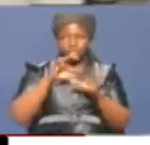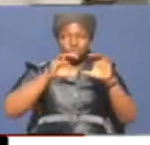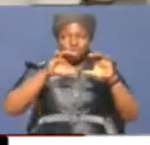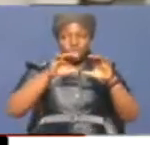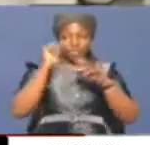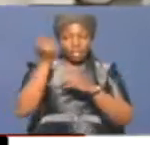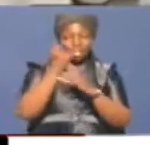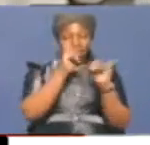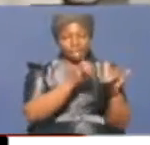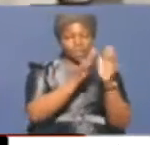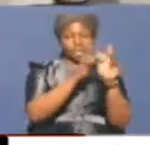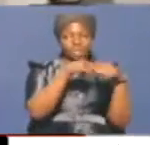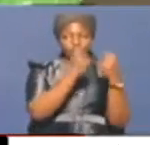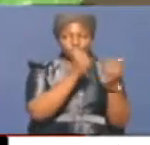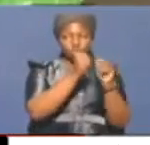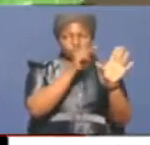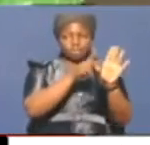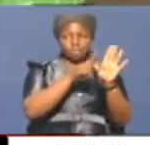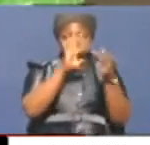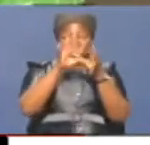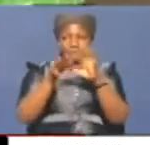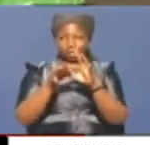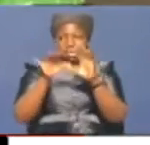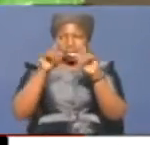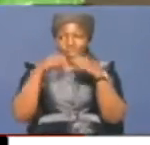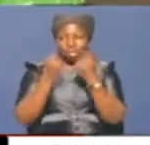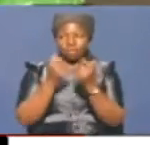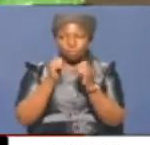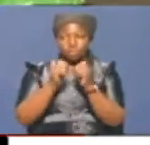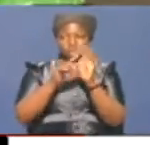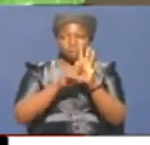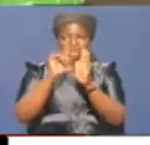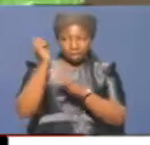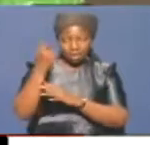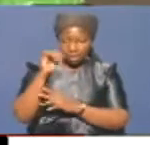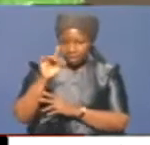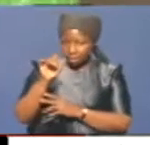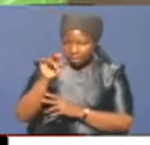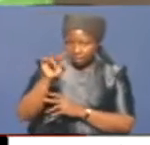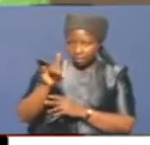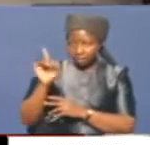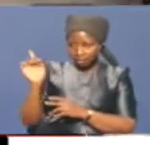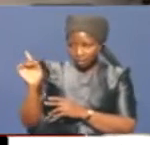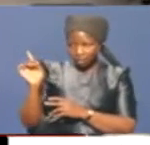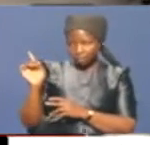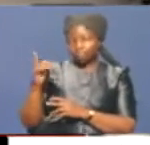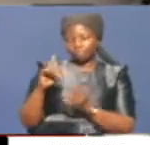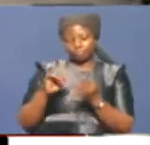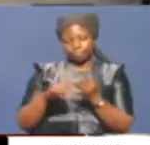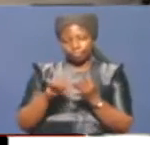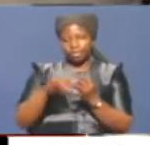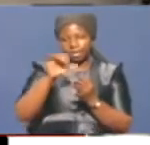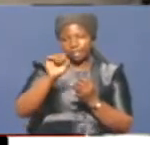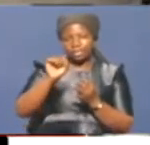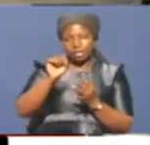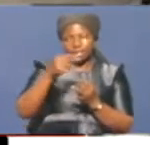michezo ya Olimpiki na timu iliyowakilisha Kenya kwenye mashindano ya kanda ya tatu. David Karanja wa uzani wa fly, Shafi Bakari wa uzani wa